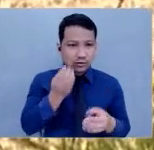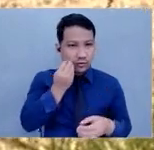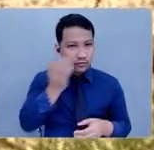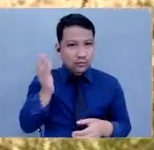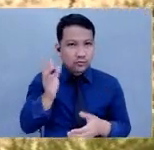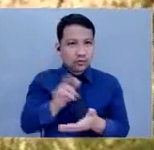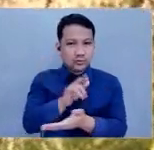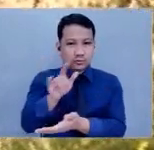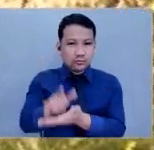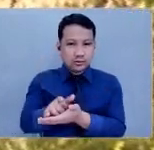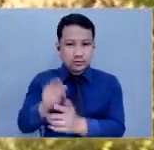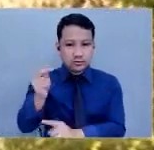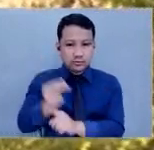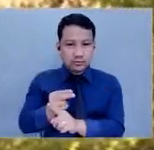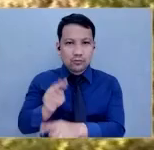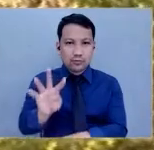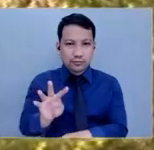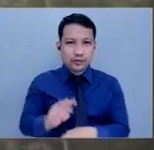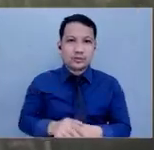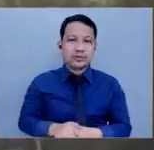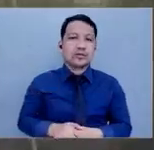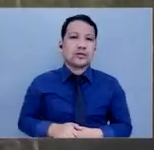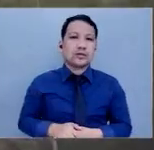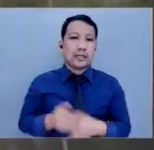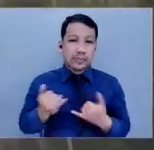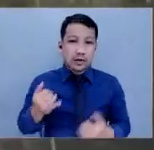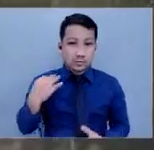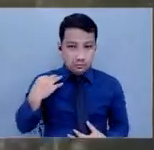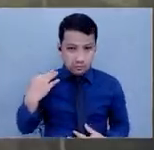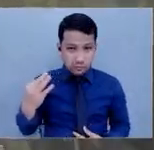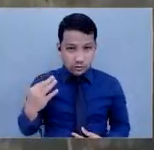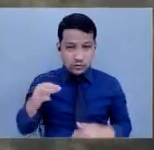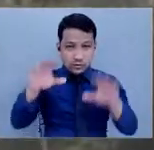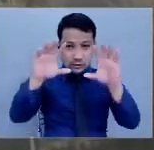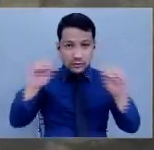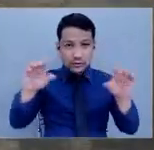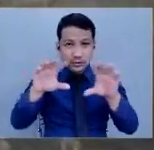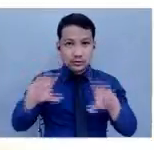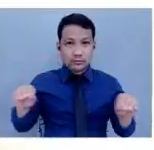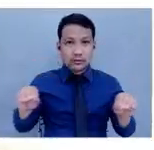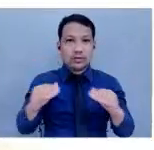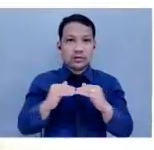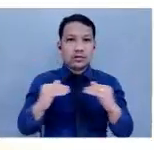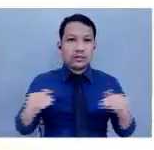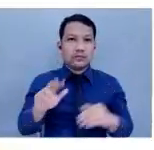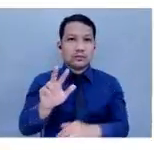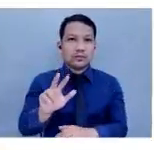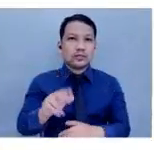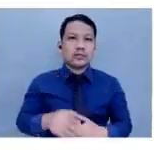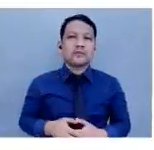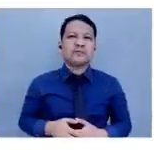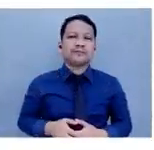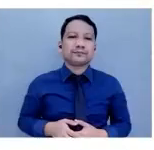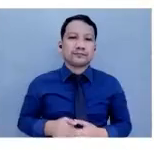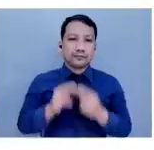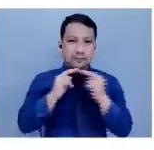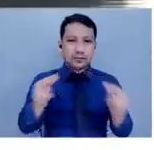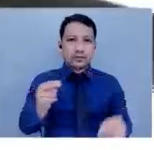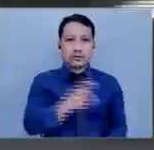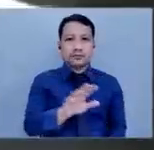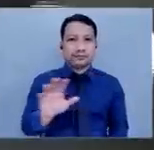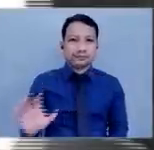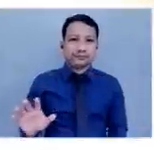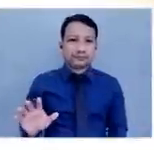November 4. Sa ngayon, voluntary ang repatriation sa Lebanon dahil nasa alert level 3 ito. Nagbabalita mula sa frontline,